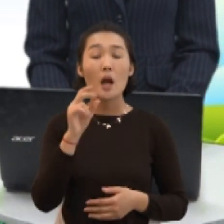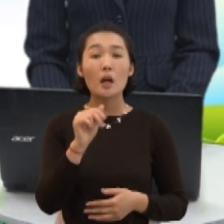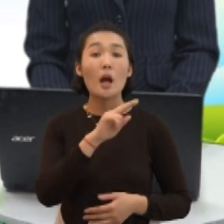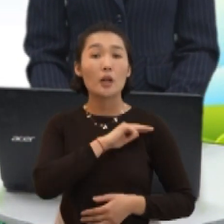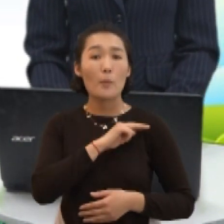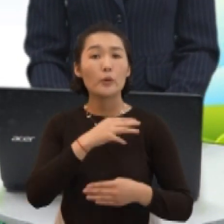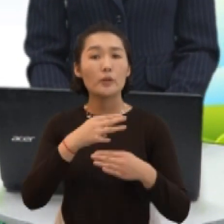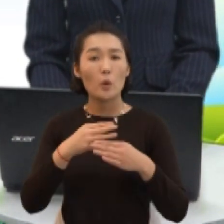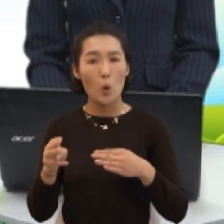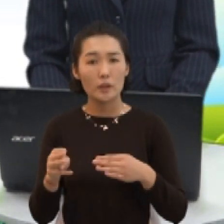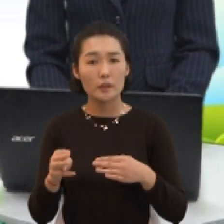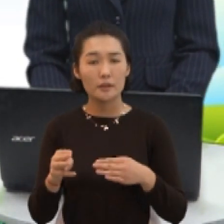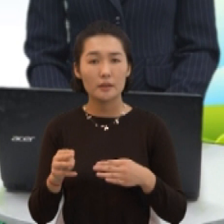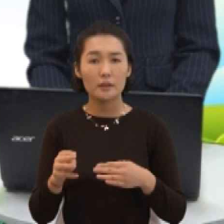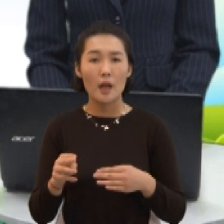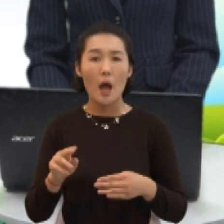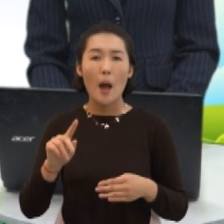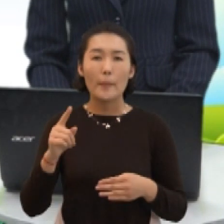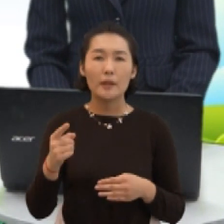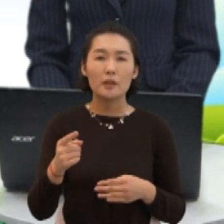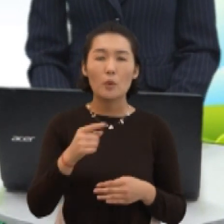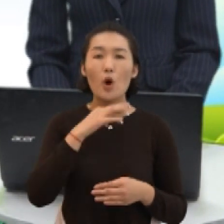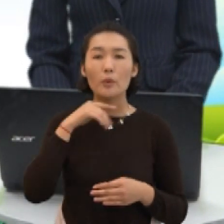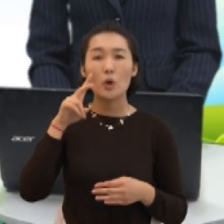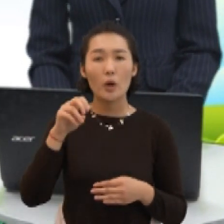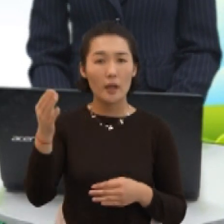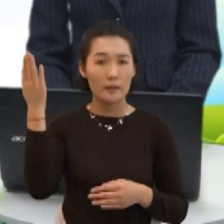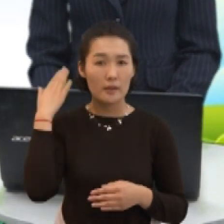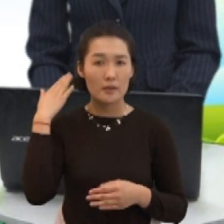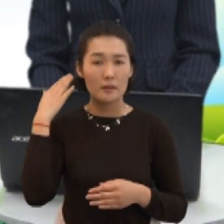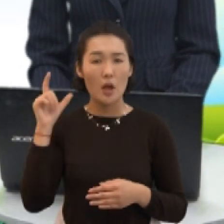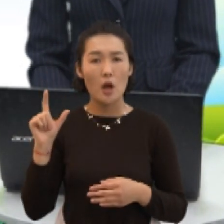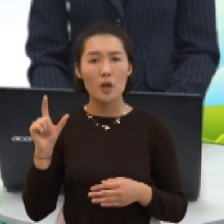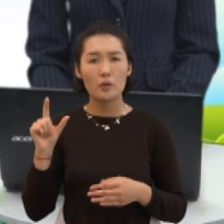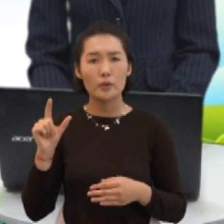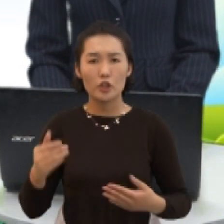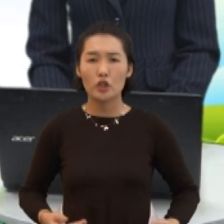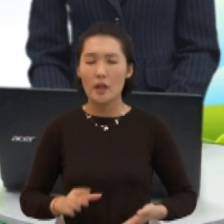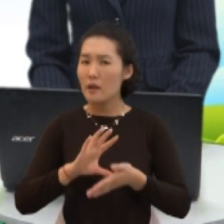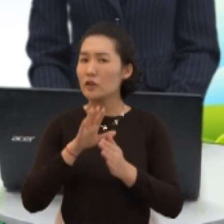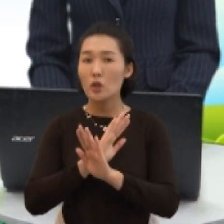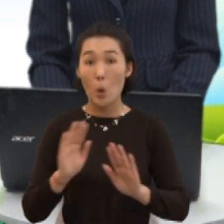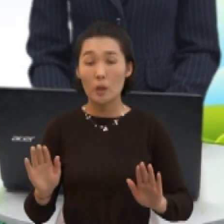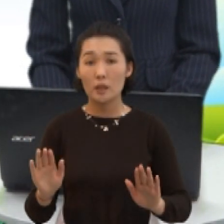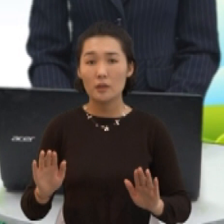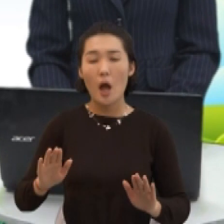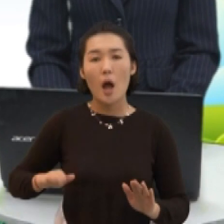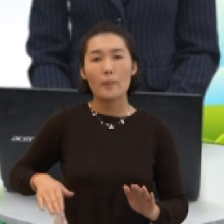работают органы. Поэтому много лет назад люди жили недолго. Со